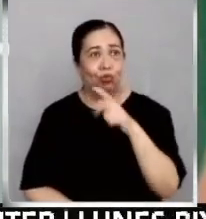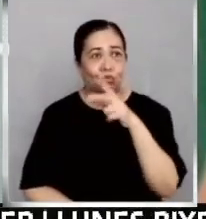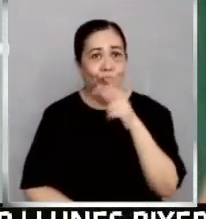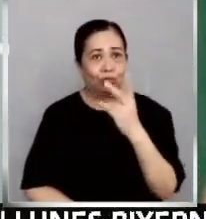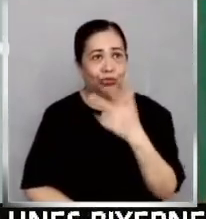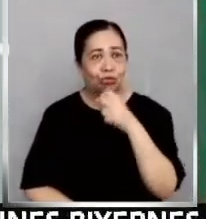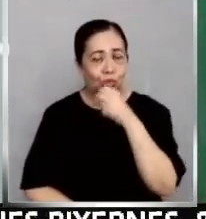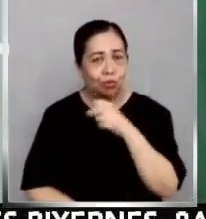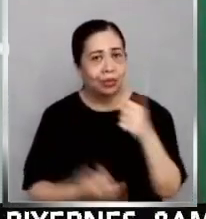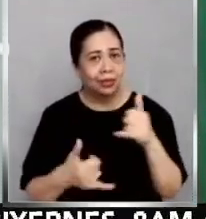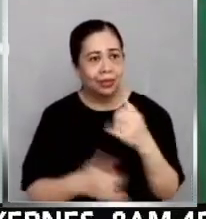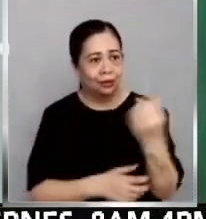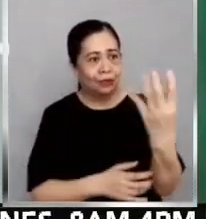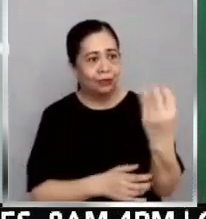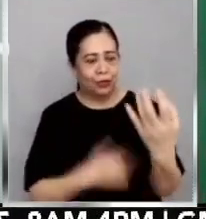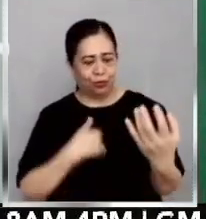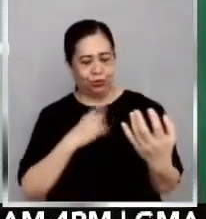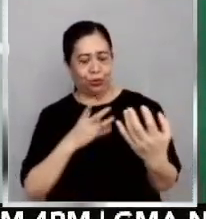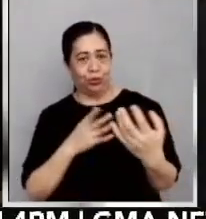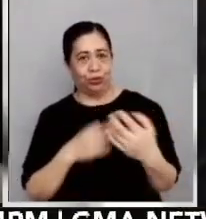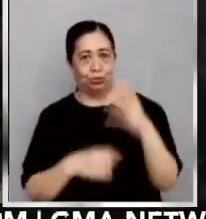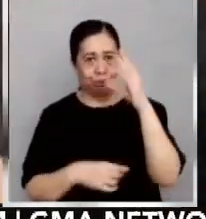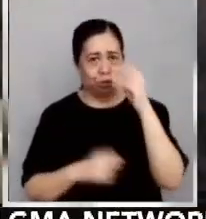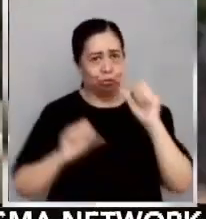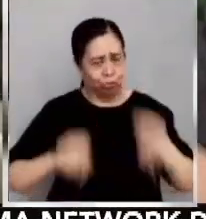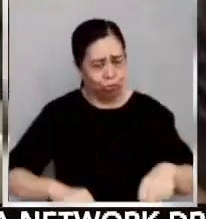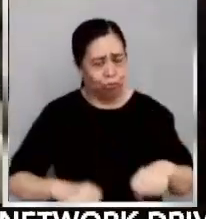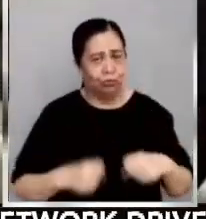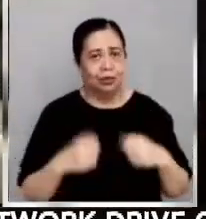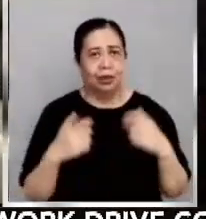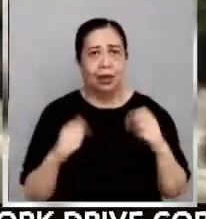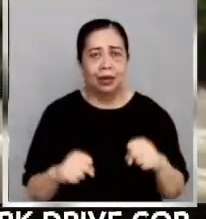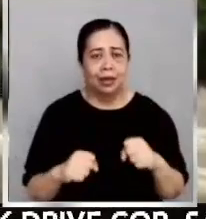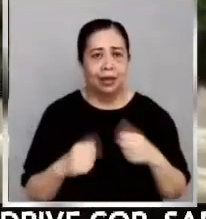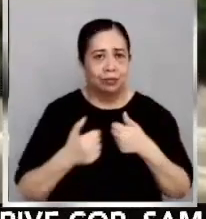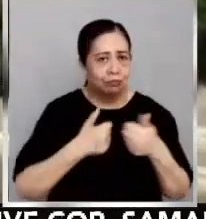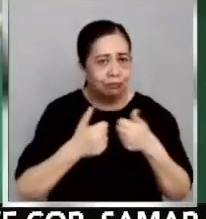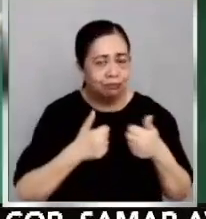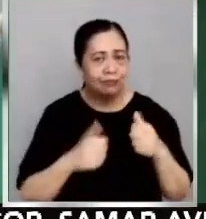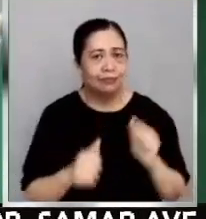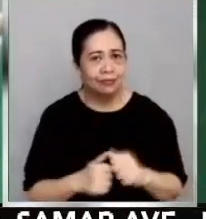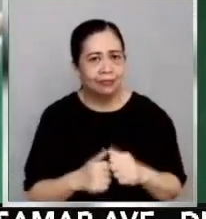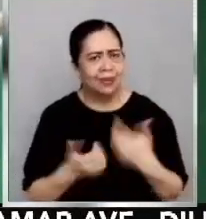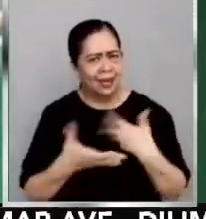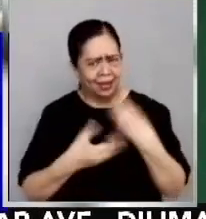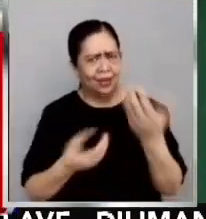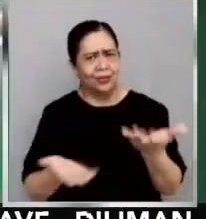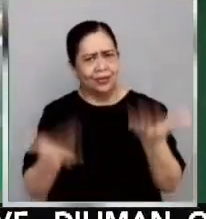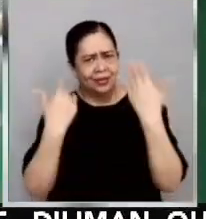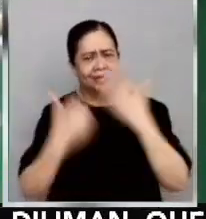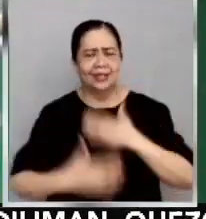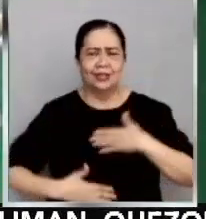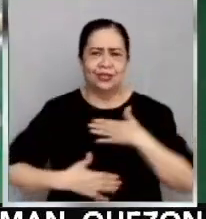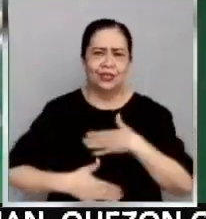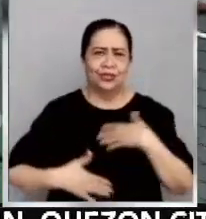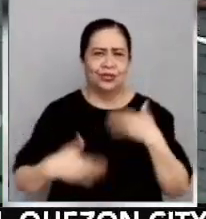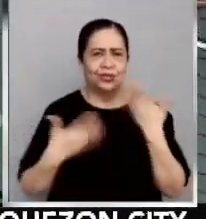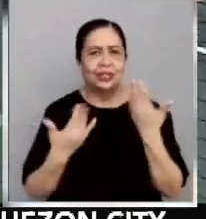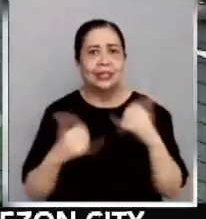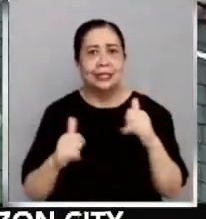that 15-year-old guys. I can compete. Get out and enjoy while you are still